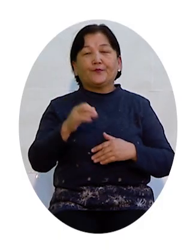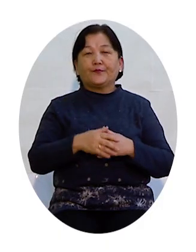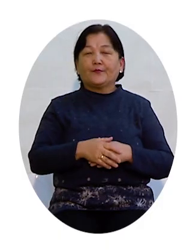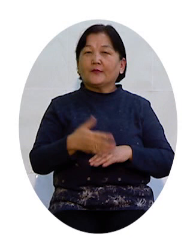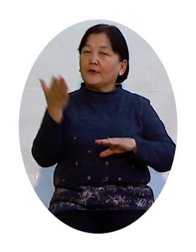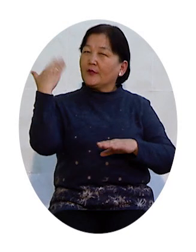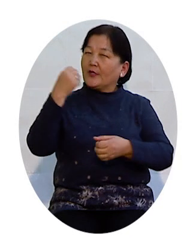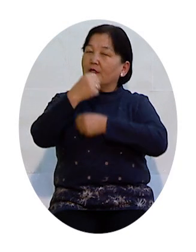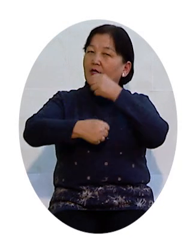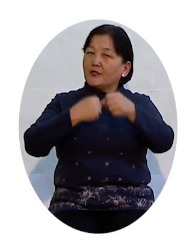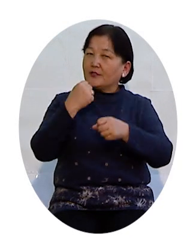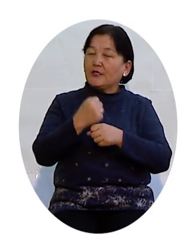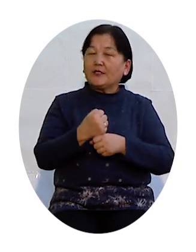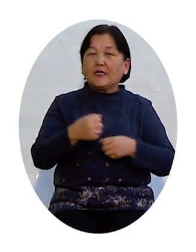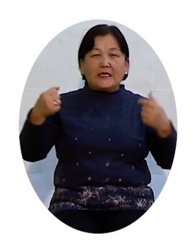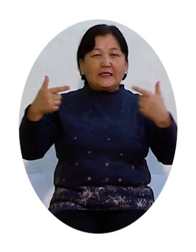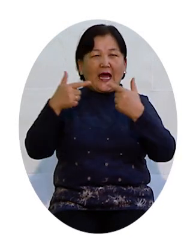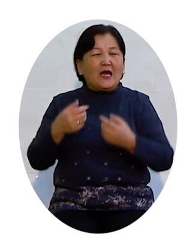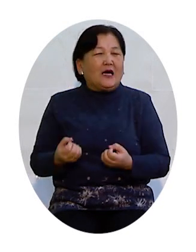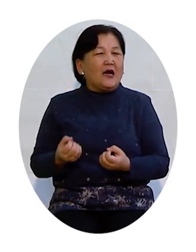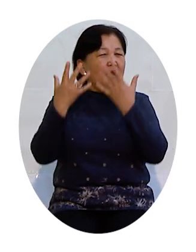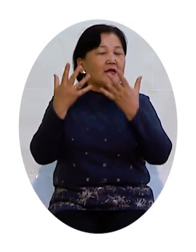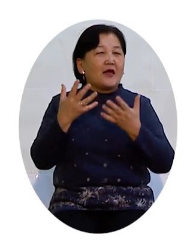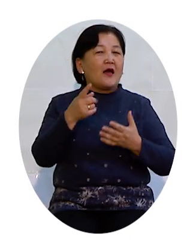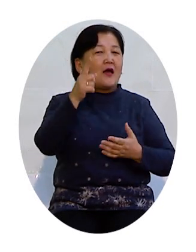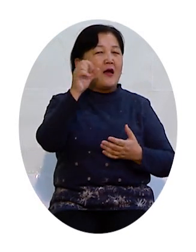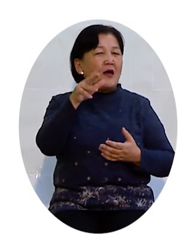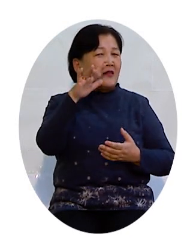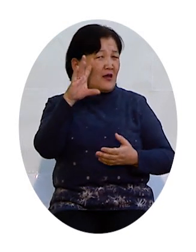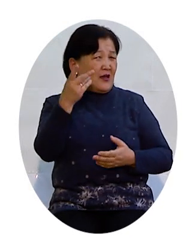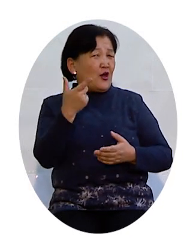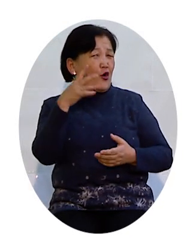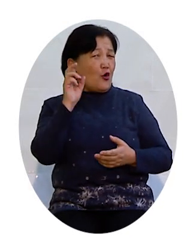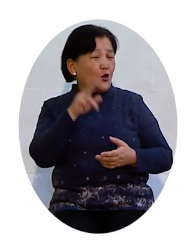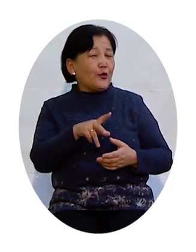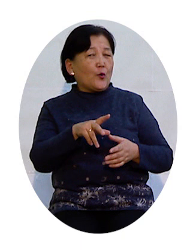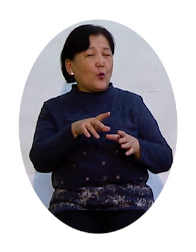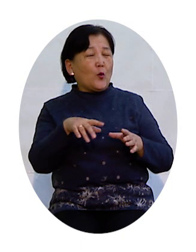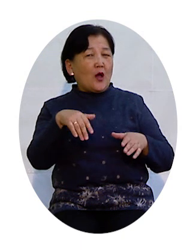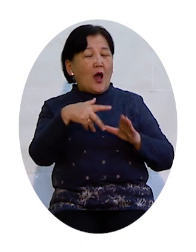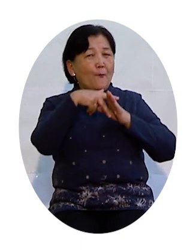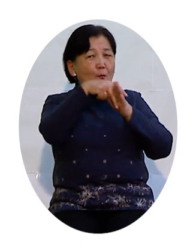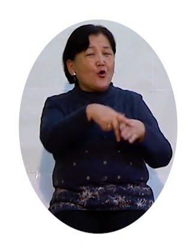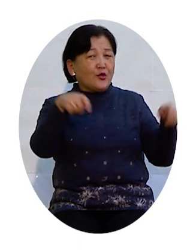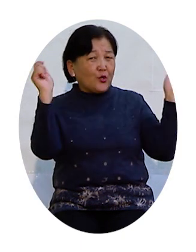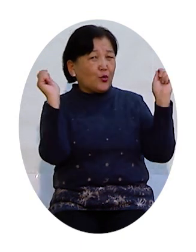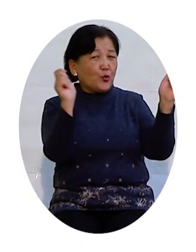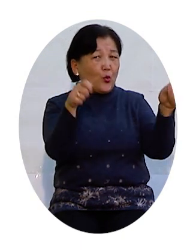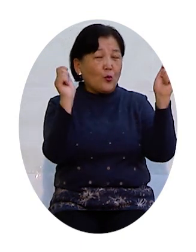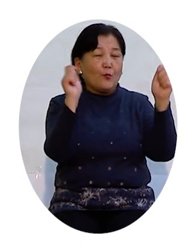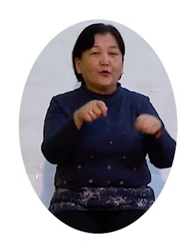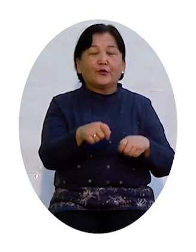Тэр тэж жилгэнтхэн дайн гарлаа. Халахын гол руу ах туух юм болж хамаг оваа гэснэгэ